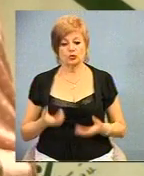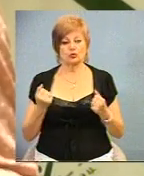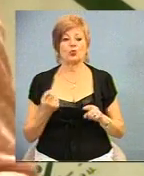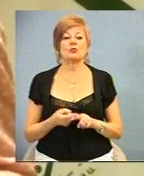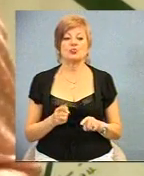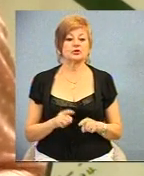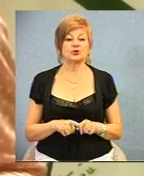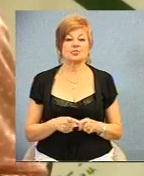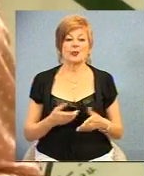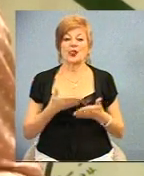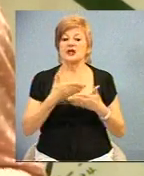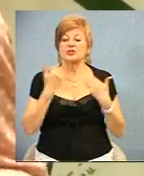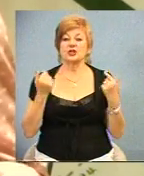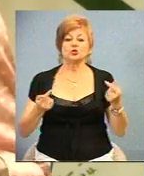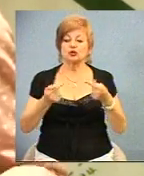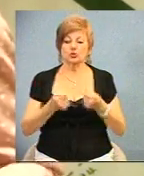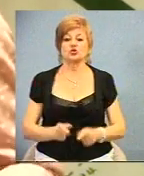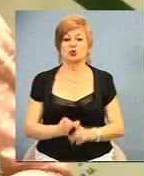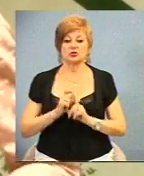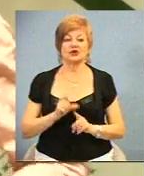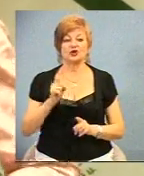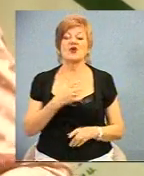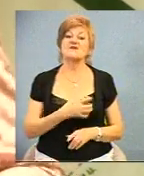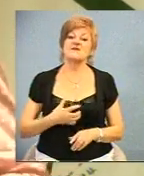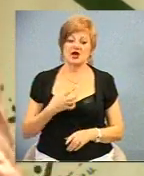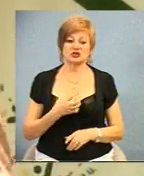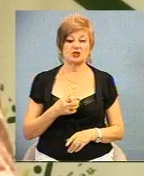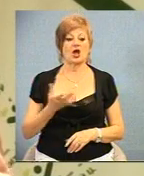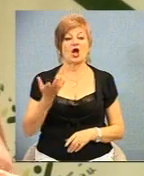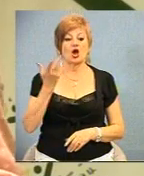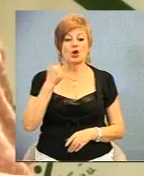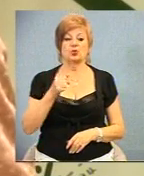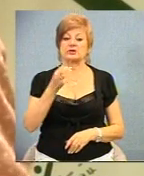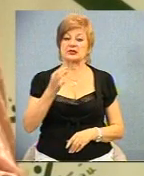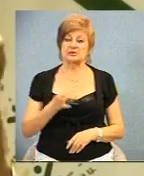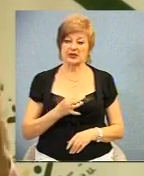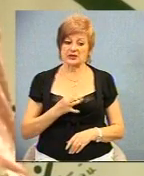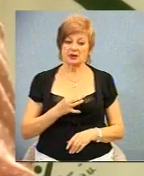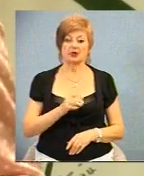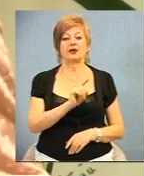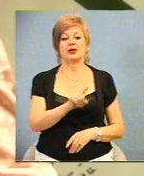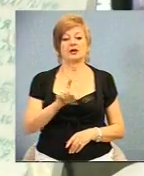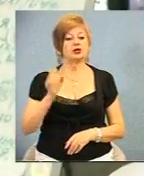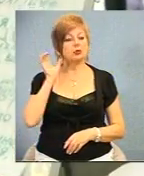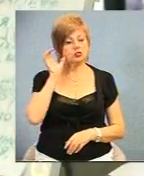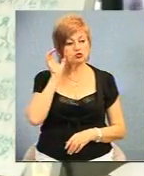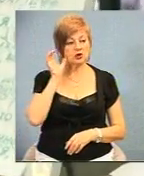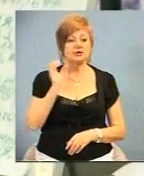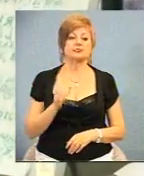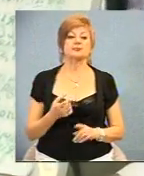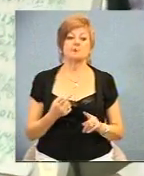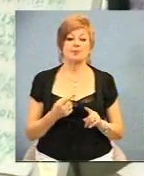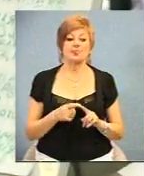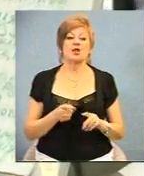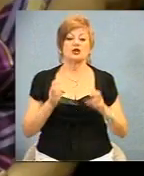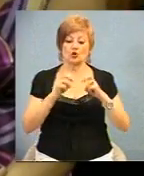тому що нема однозначної відповіді. Але їм дуже важливо. Вони коли сказали, їх почули, дослухались. Перші дослідження